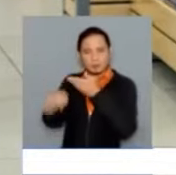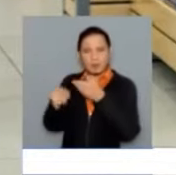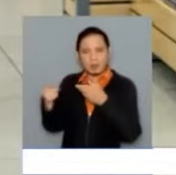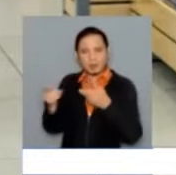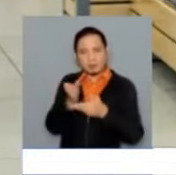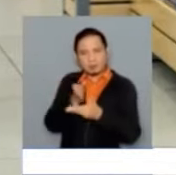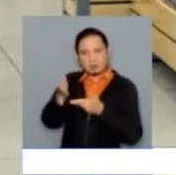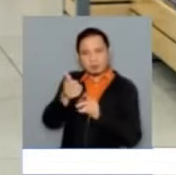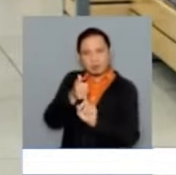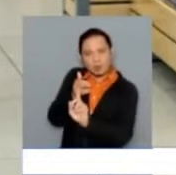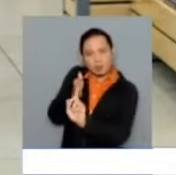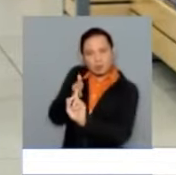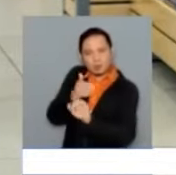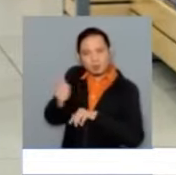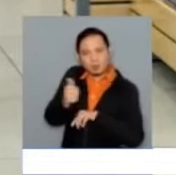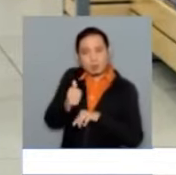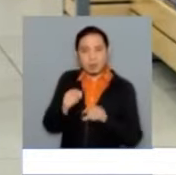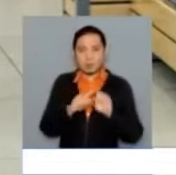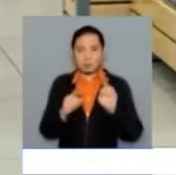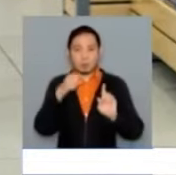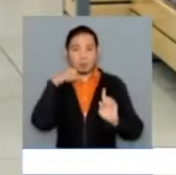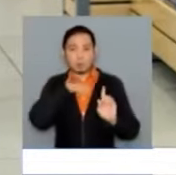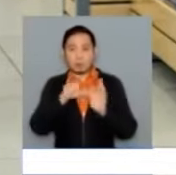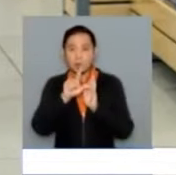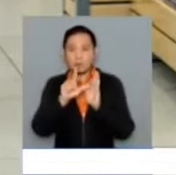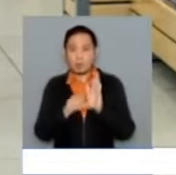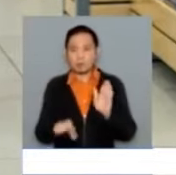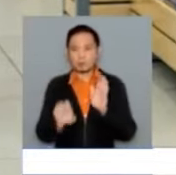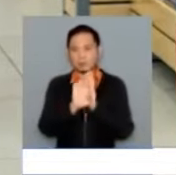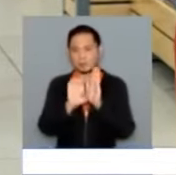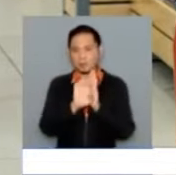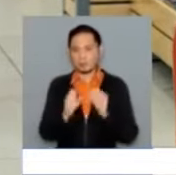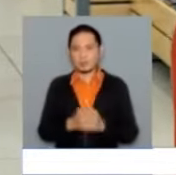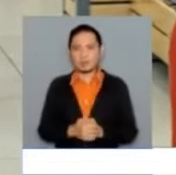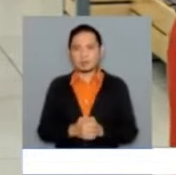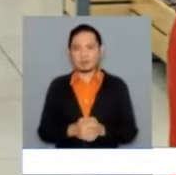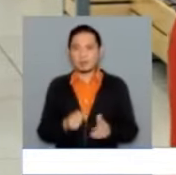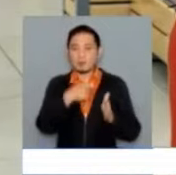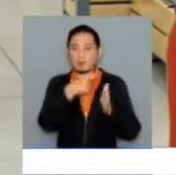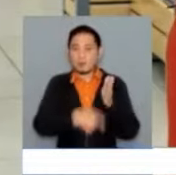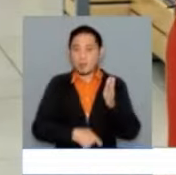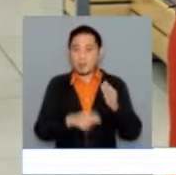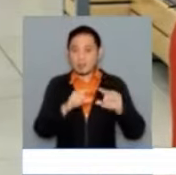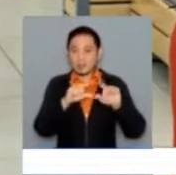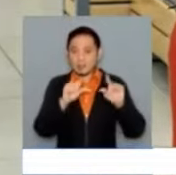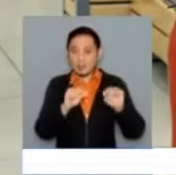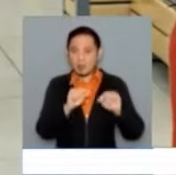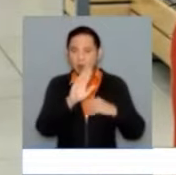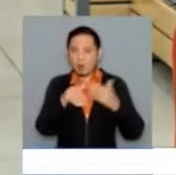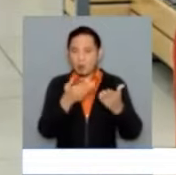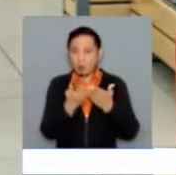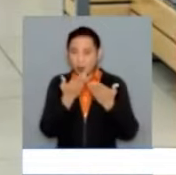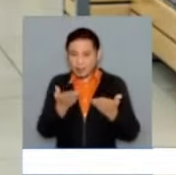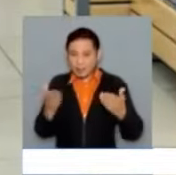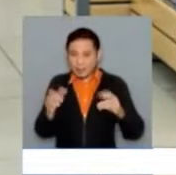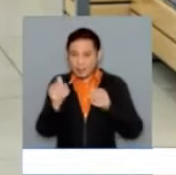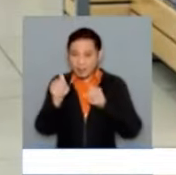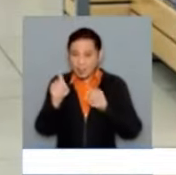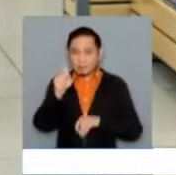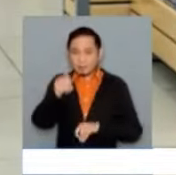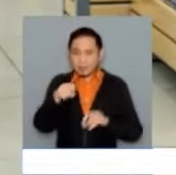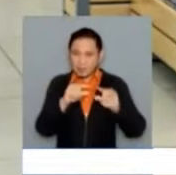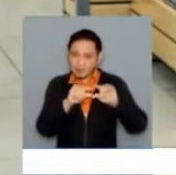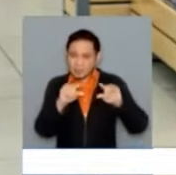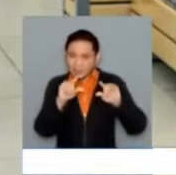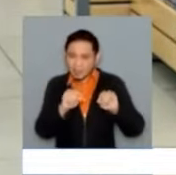ay violation ng batas, halimbawa, violation ng price tag law na dapat lahat na bagay na binibenta may price tag, at kung